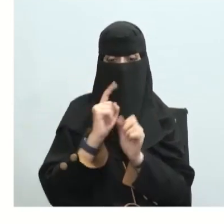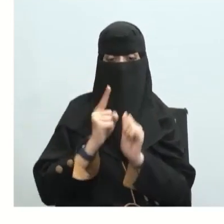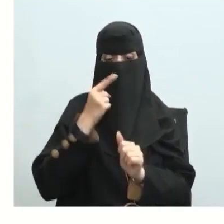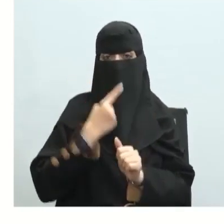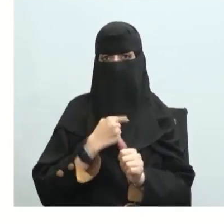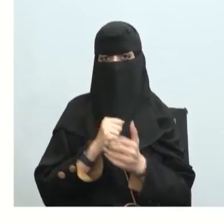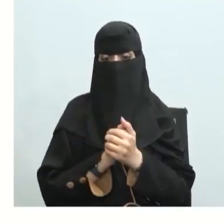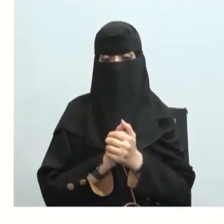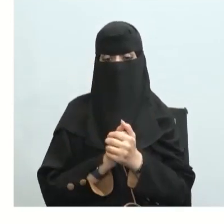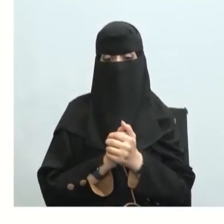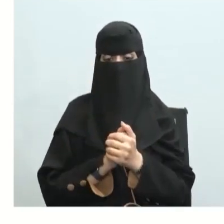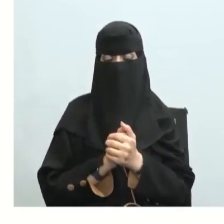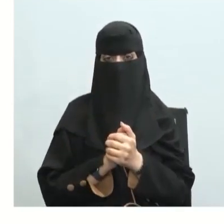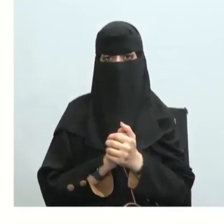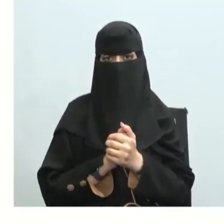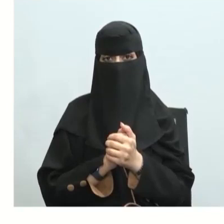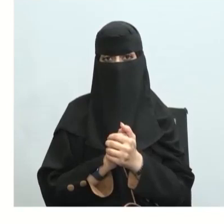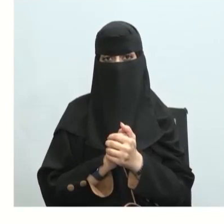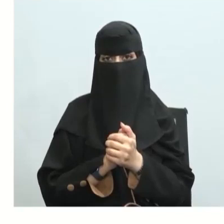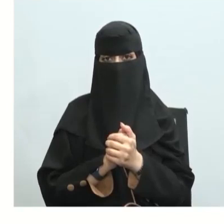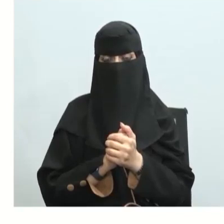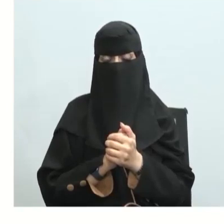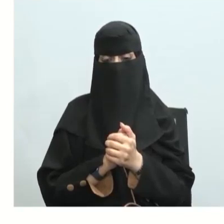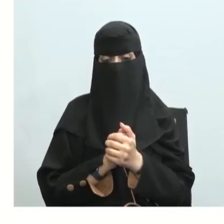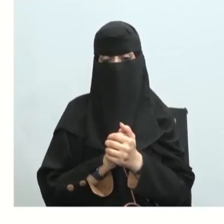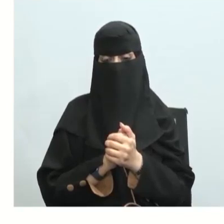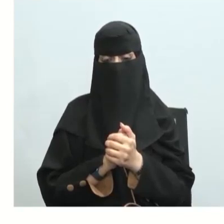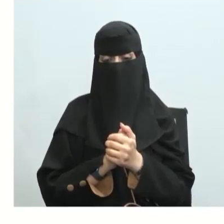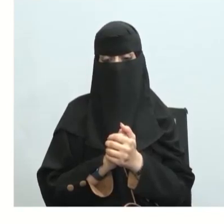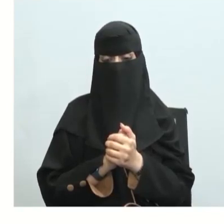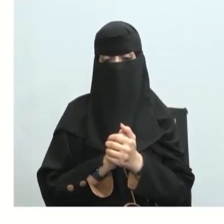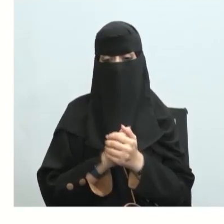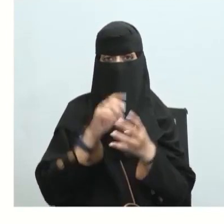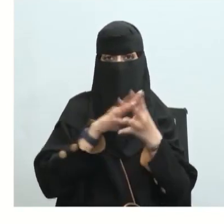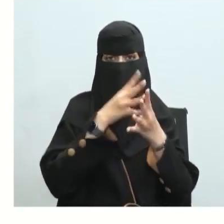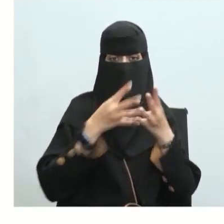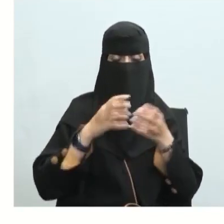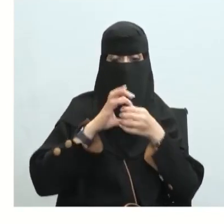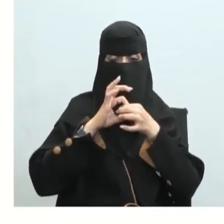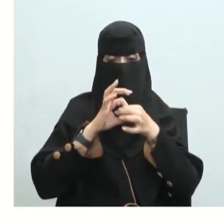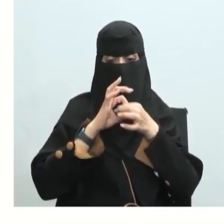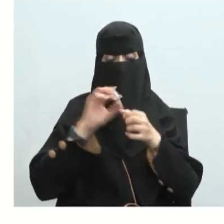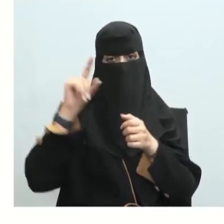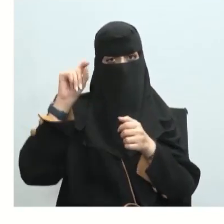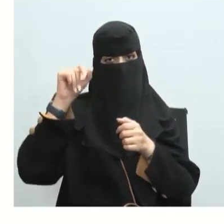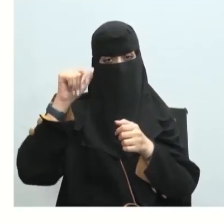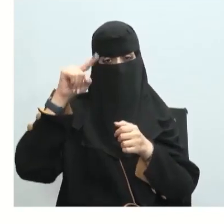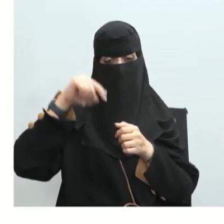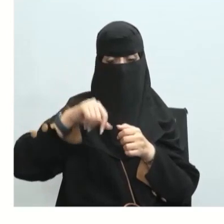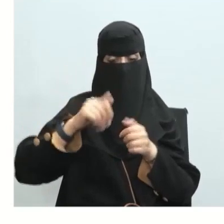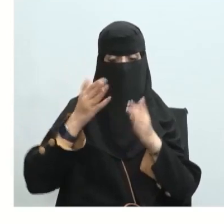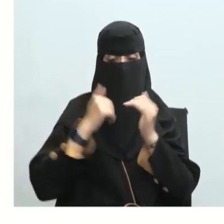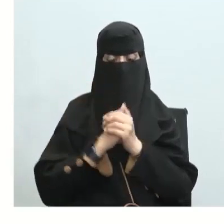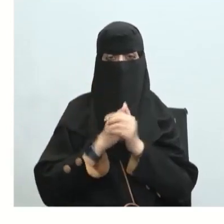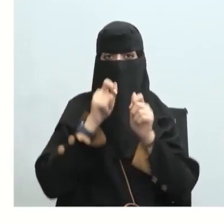المطلوب مثلا الورقه الاولى مثلا تقول شبكات التواصل الورقه الثانيه